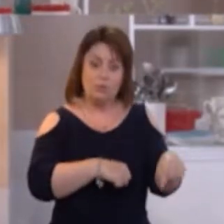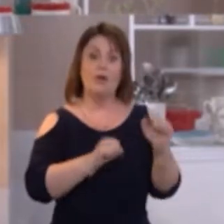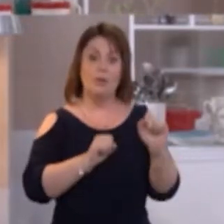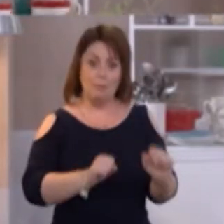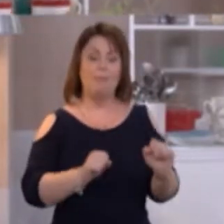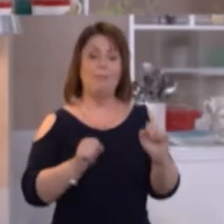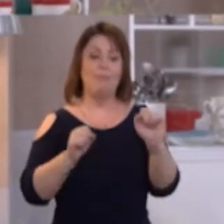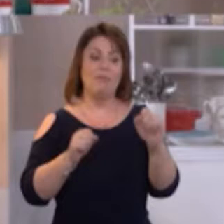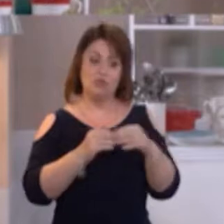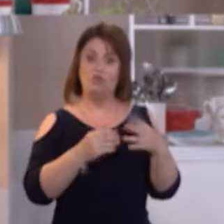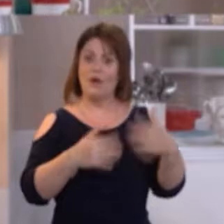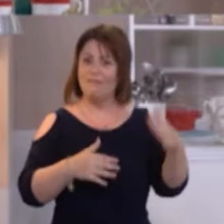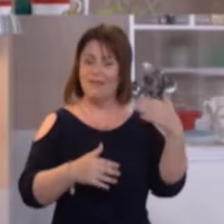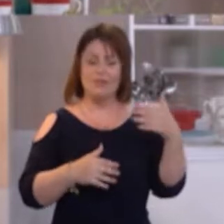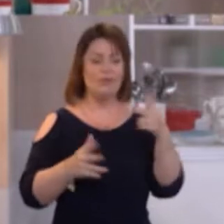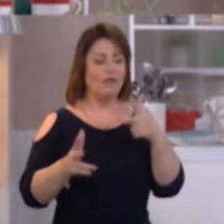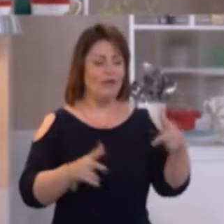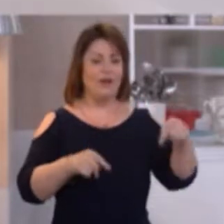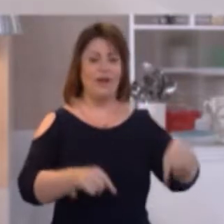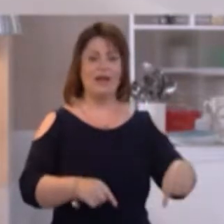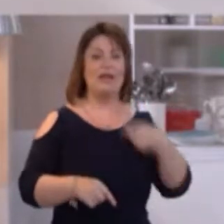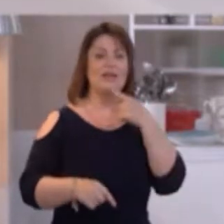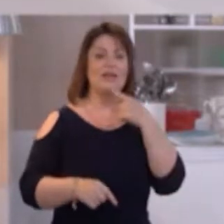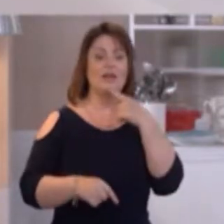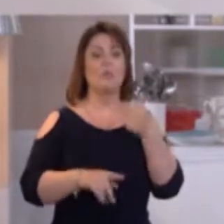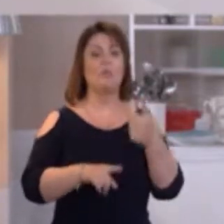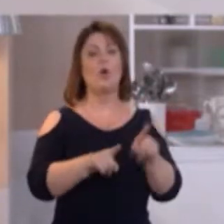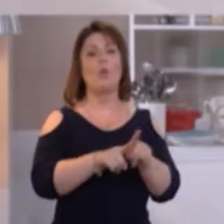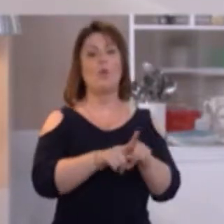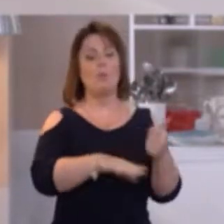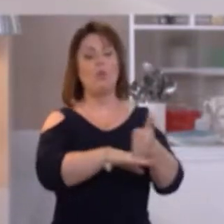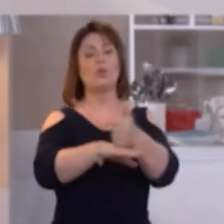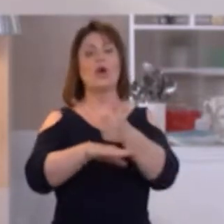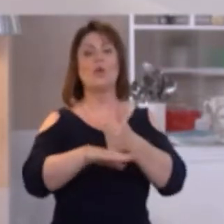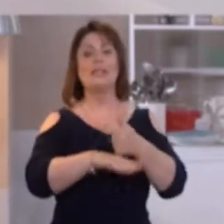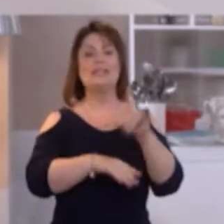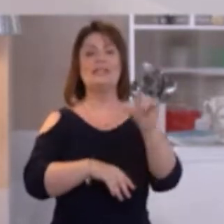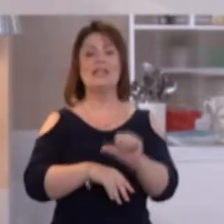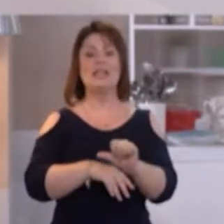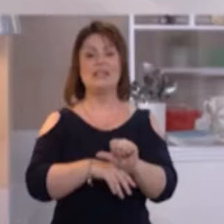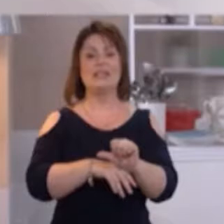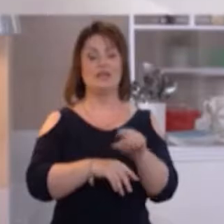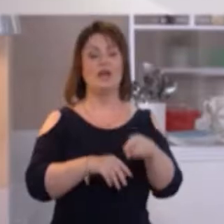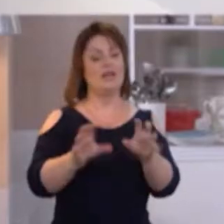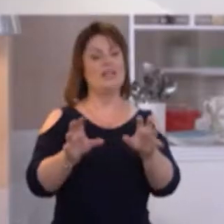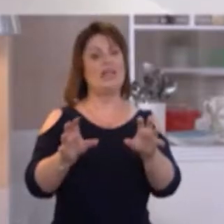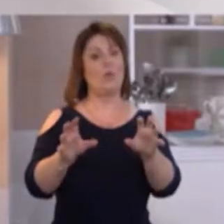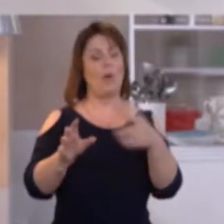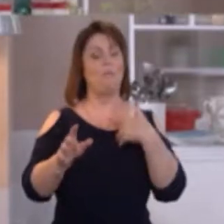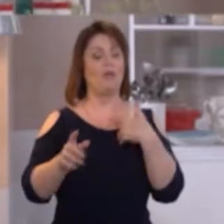portando qui in, diciamo, in studio i protagonisti dell'IS, della serie web che